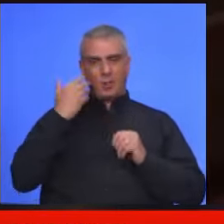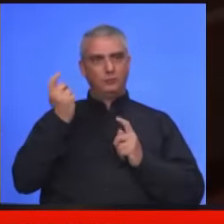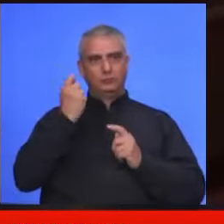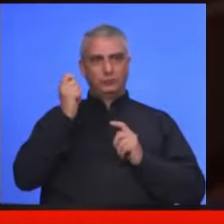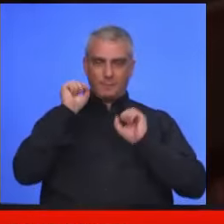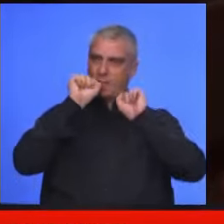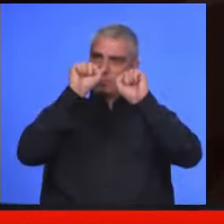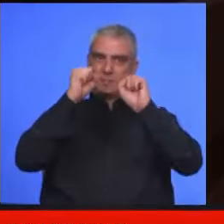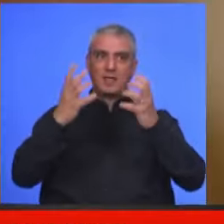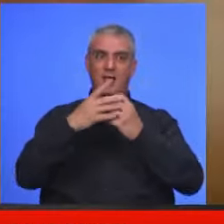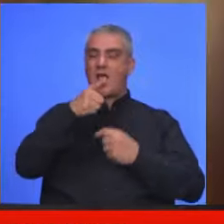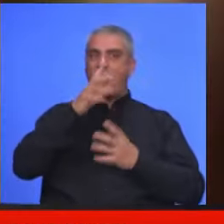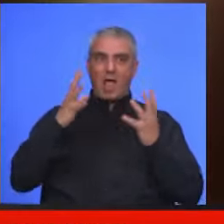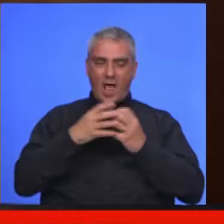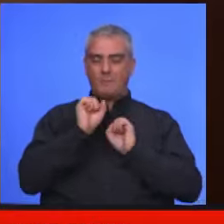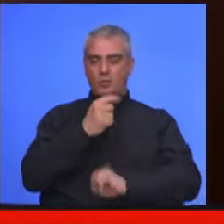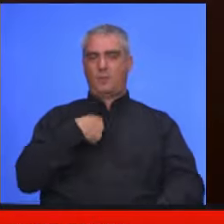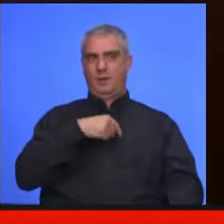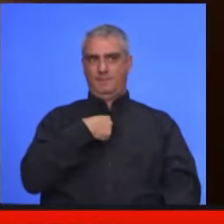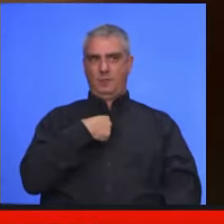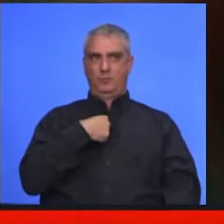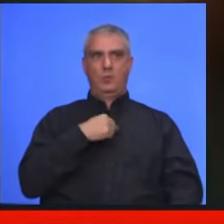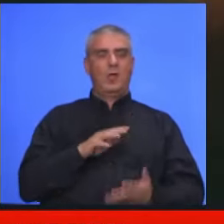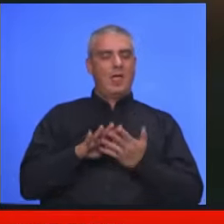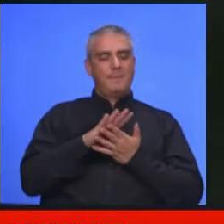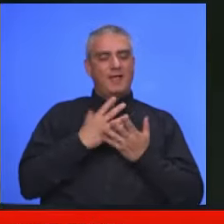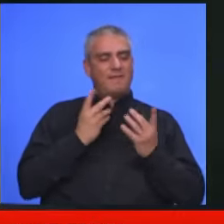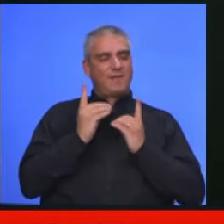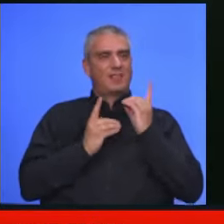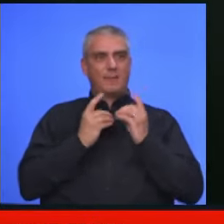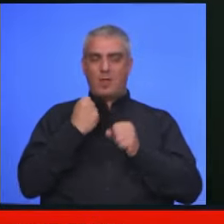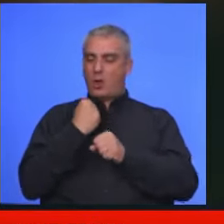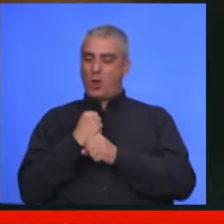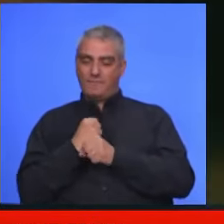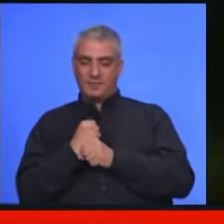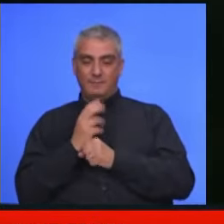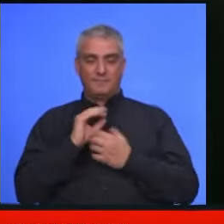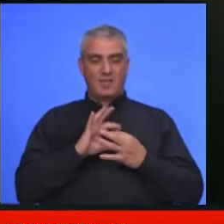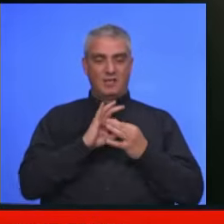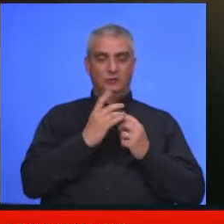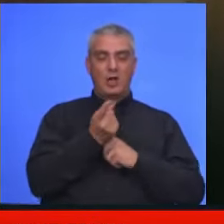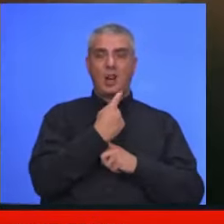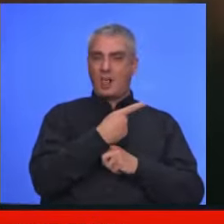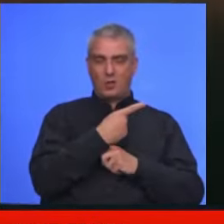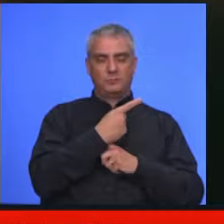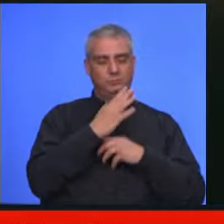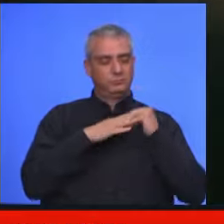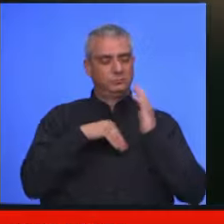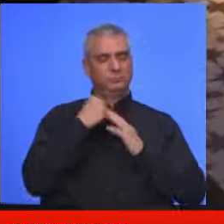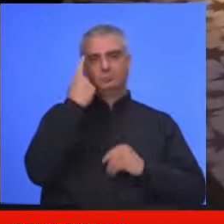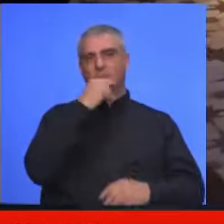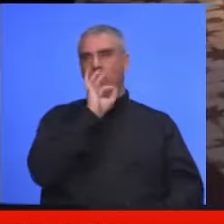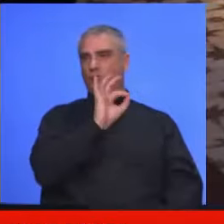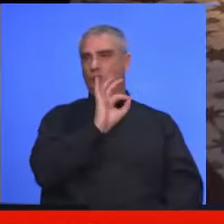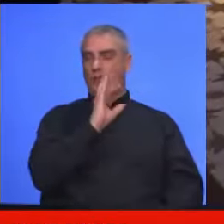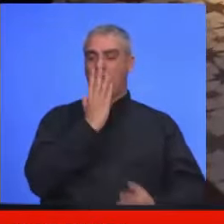בכיכר. העם איתנו. המרקם והדינמיקה החברתית בין העובדים והקשר ללקוחות נבנתה בצלמו.